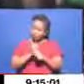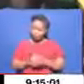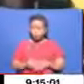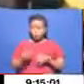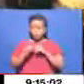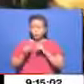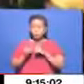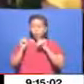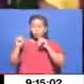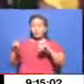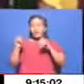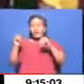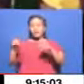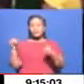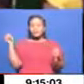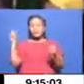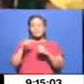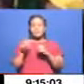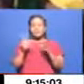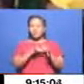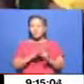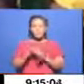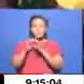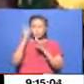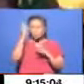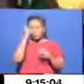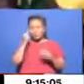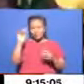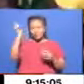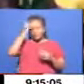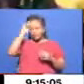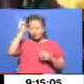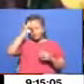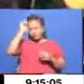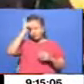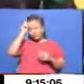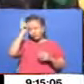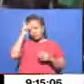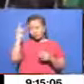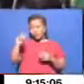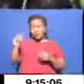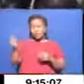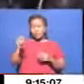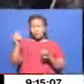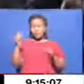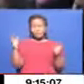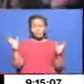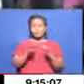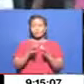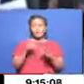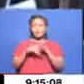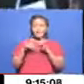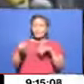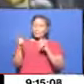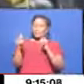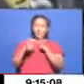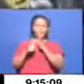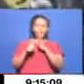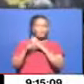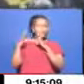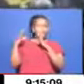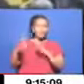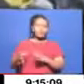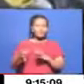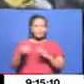Azimio, accusing them of preoccupying themselves with the Kenya Kwanza pact while their pact was still shrouded in secrecy.